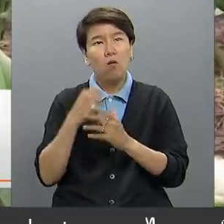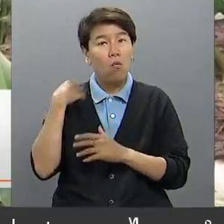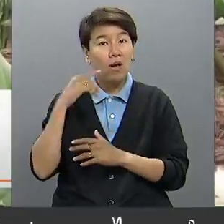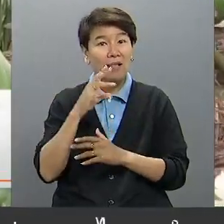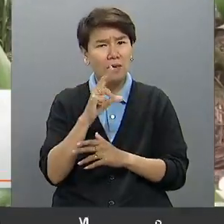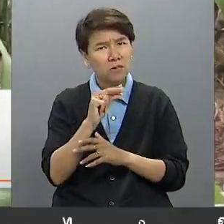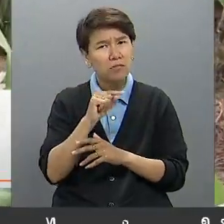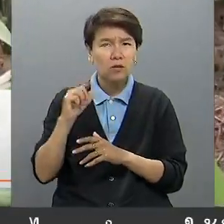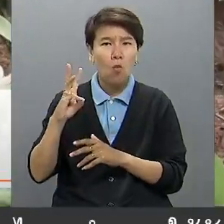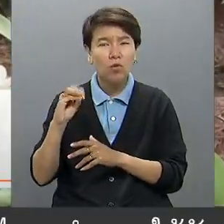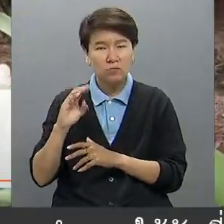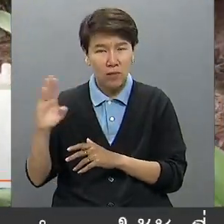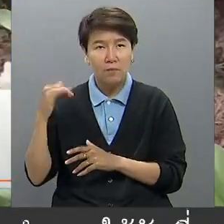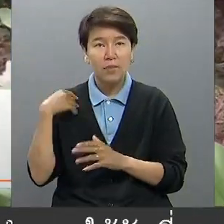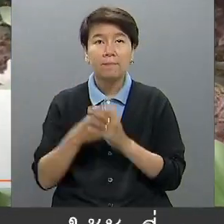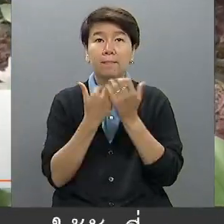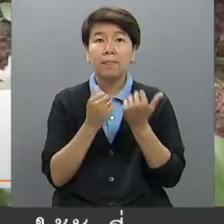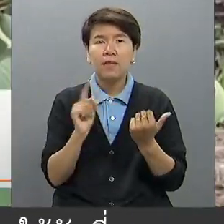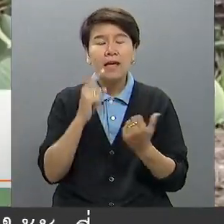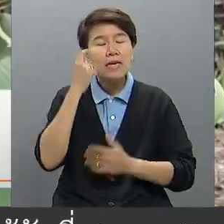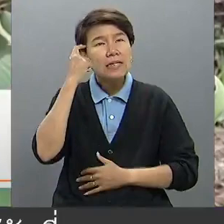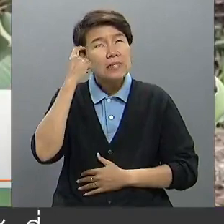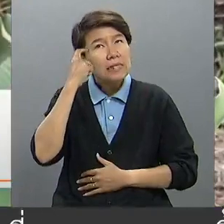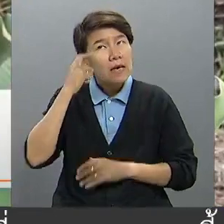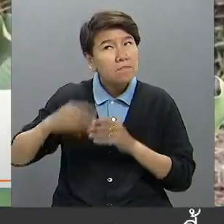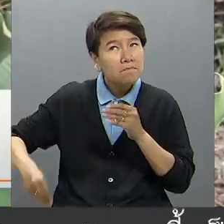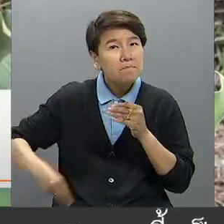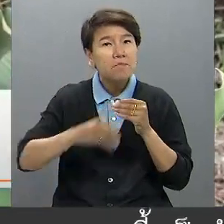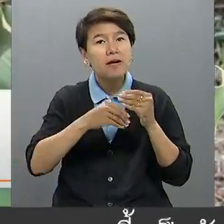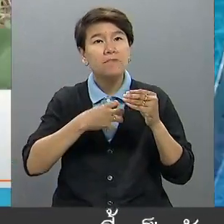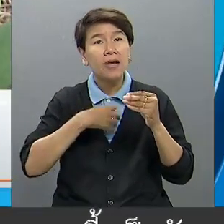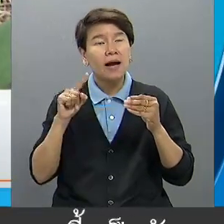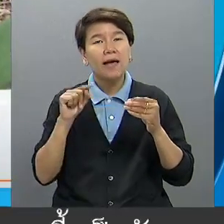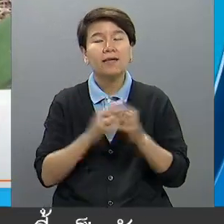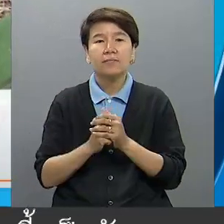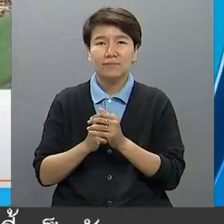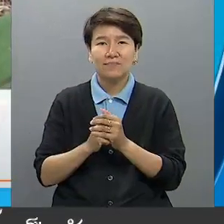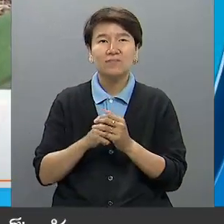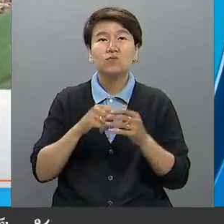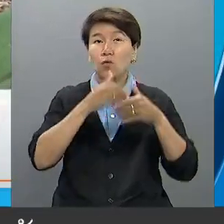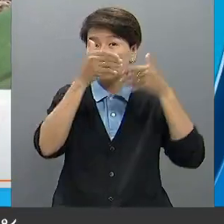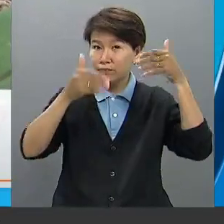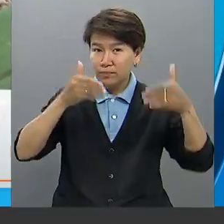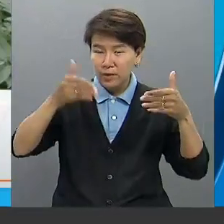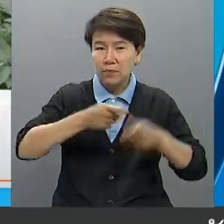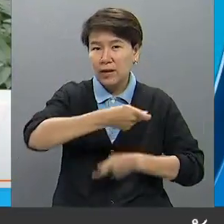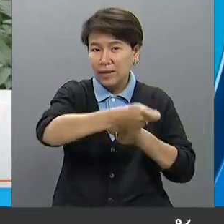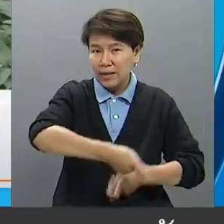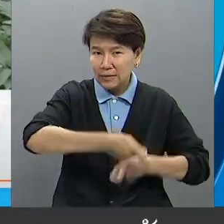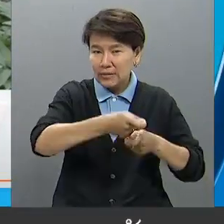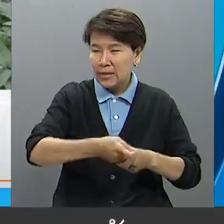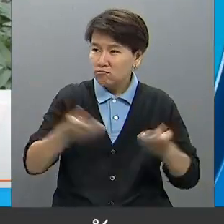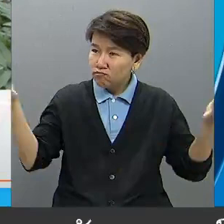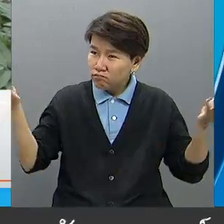าตอนนี้ก็คิดต่อยอดให้จะพัฒนาเป็นแหล่งท่องเที่ยวเชิงเกษตรนะครับก็จะปลูกดอกปทุมมาให้เต็มพื้น